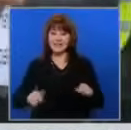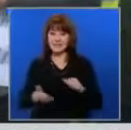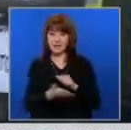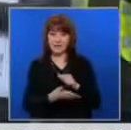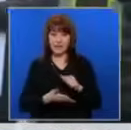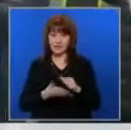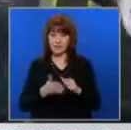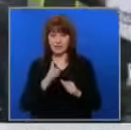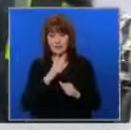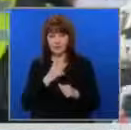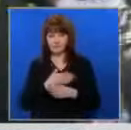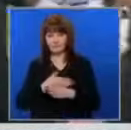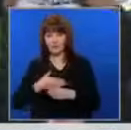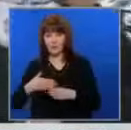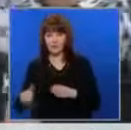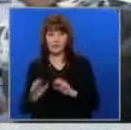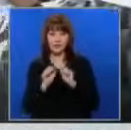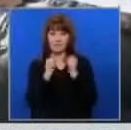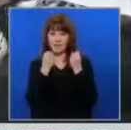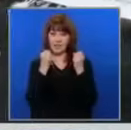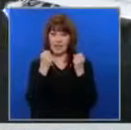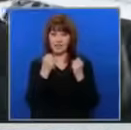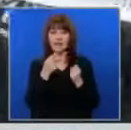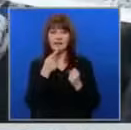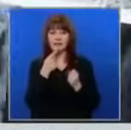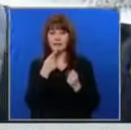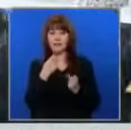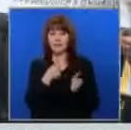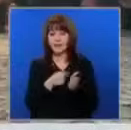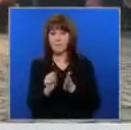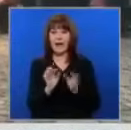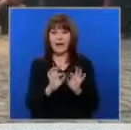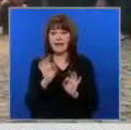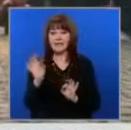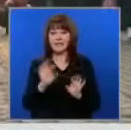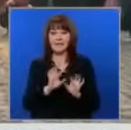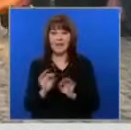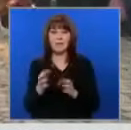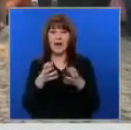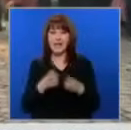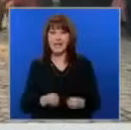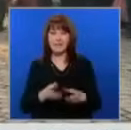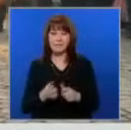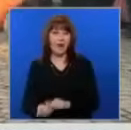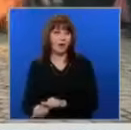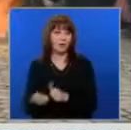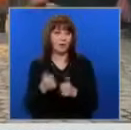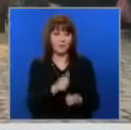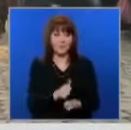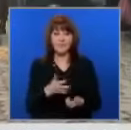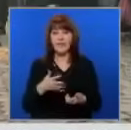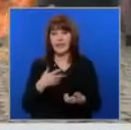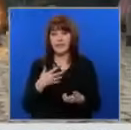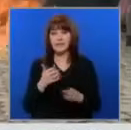да продължат протеста, първи го започнаха още в понеделник с запалена слама и разлято мляко. Те поискаха оставката на Вътев пред Министерство